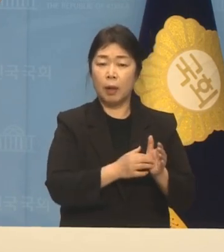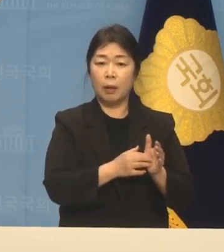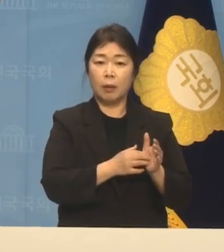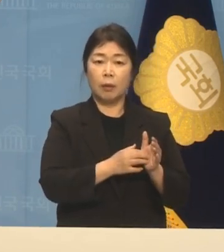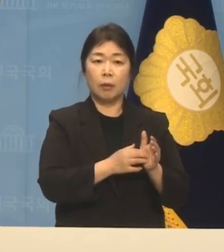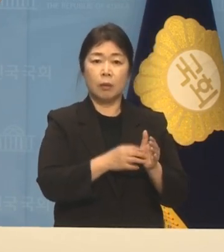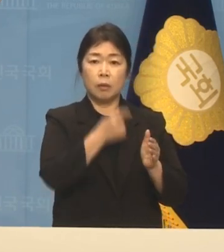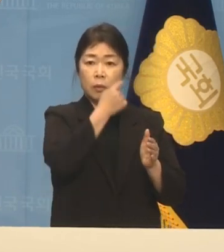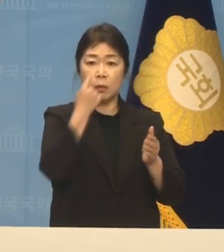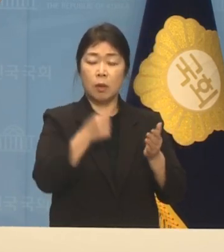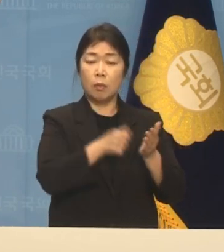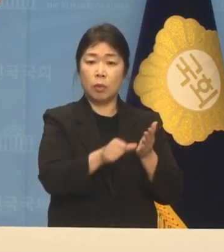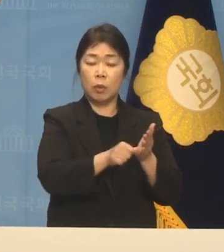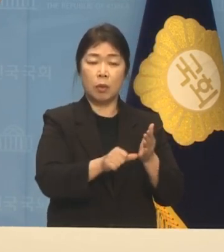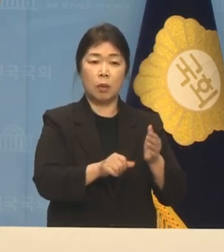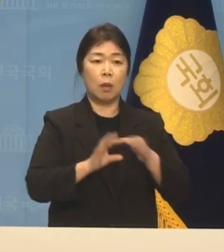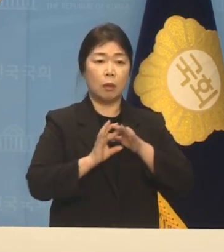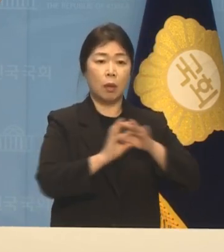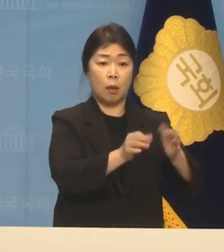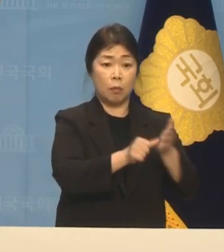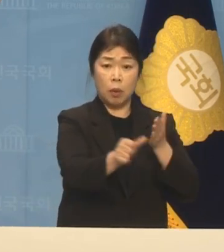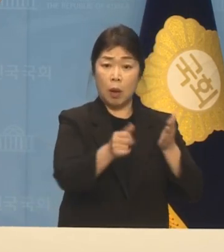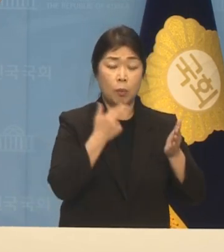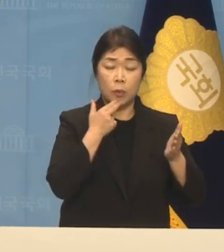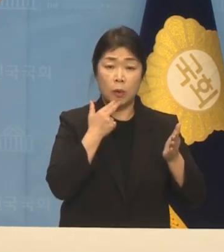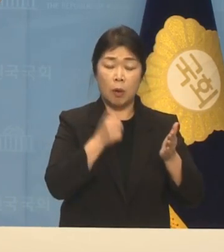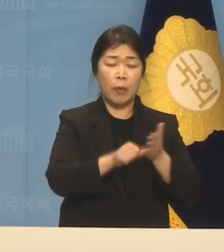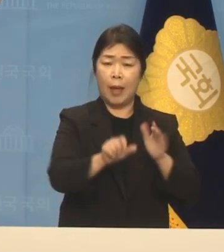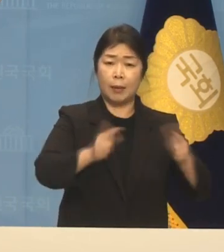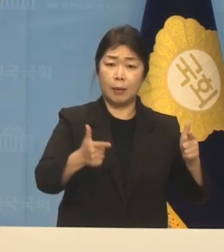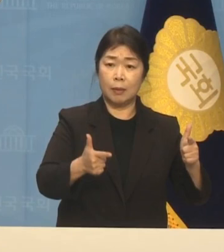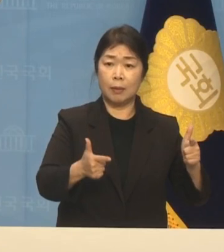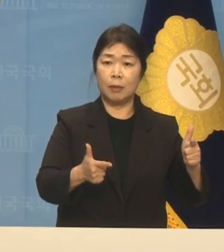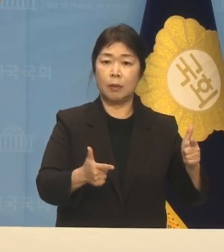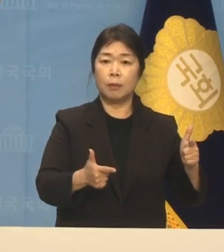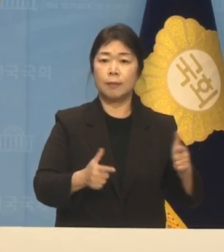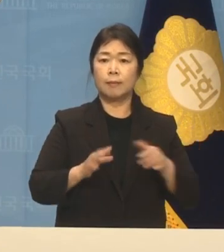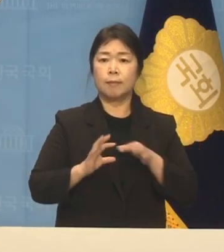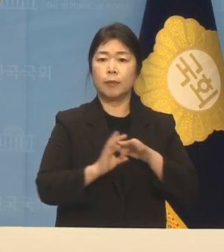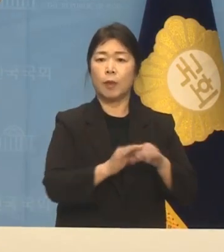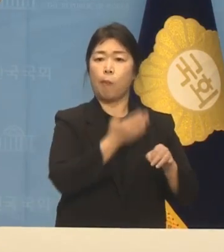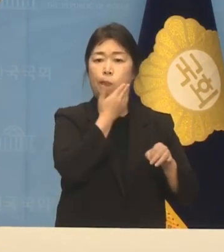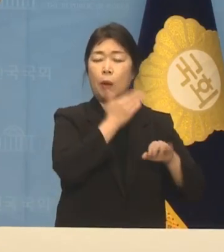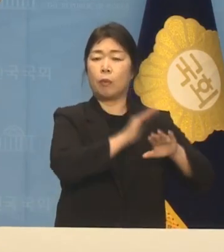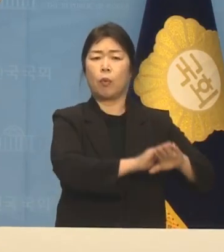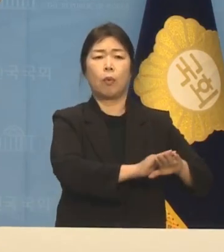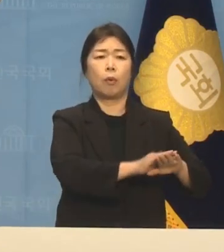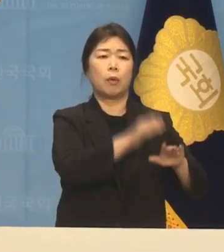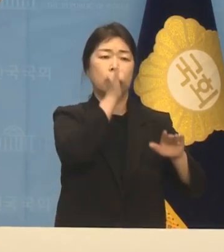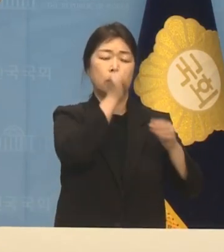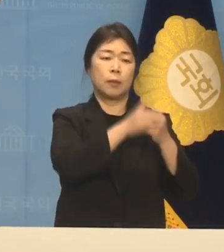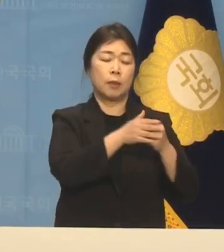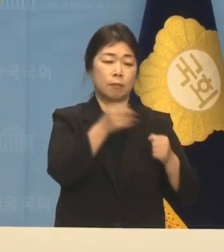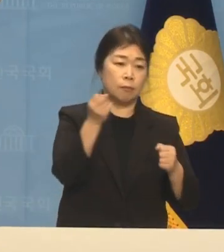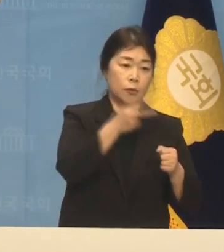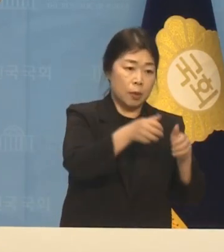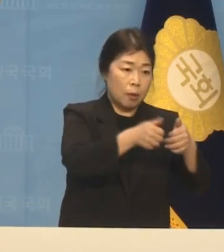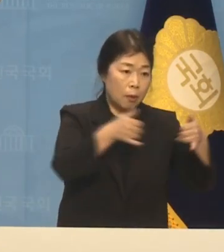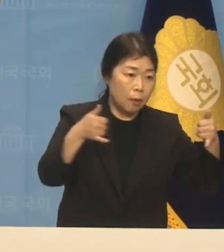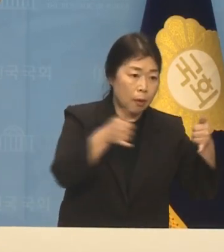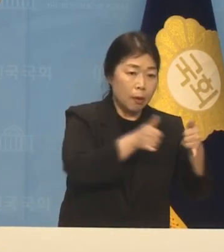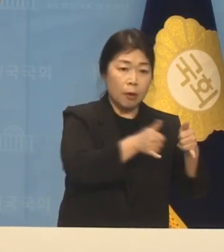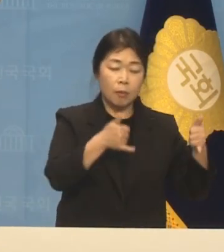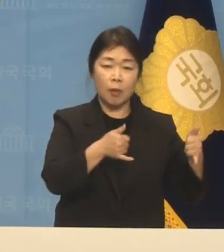증거물조차도 여전히 계속 검찰에서 대검찰청에서 보관을 하면서 수시로 다른